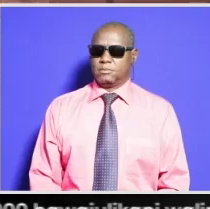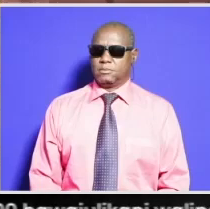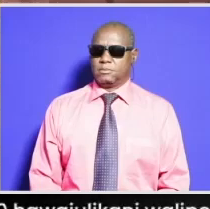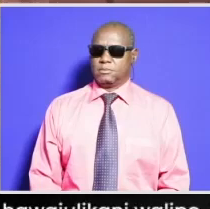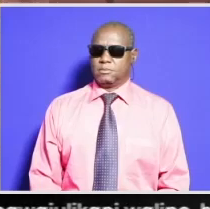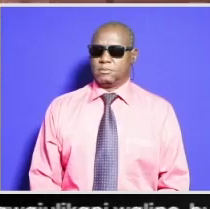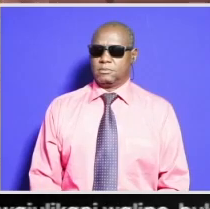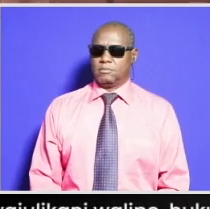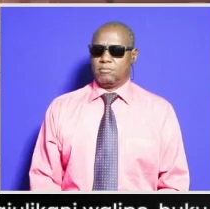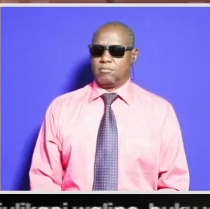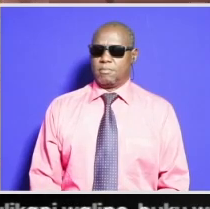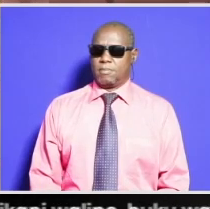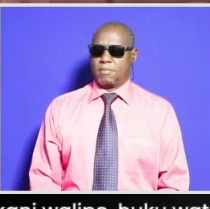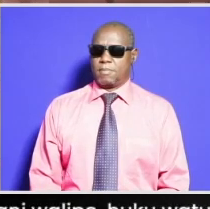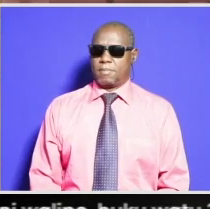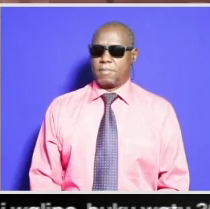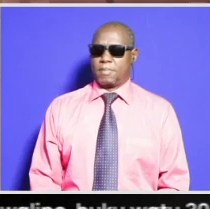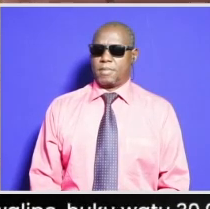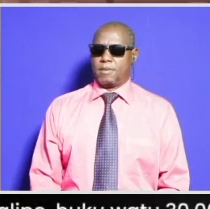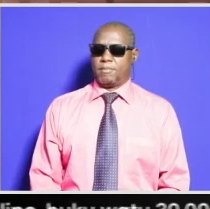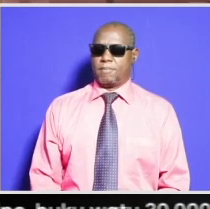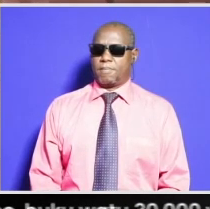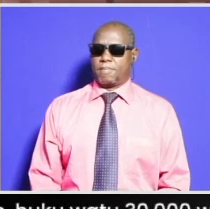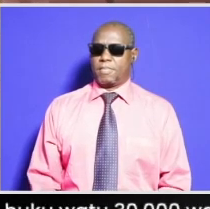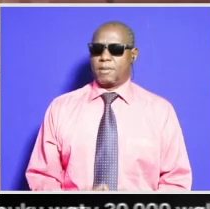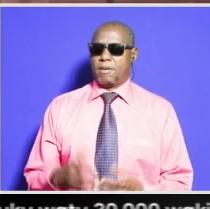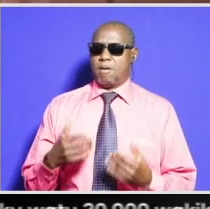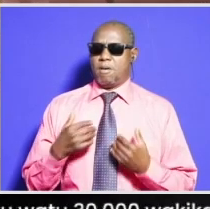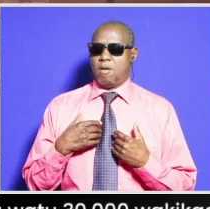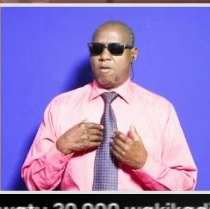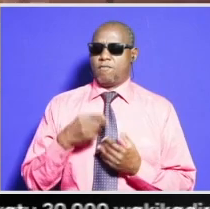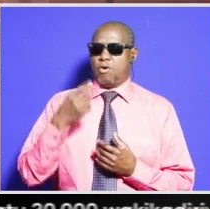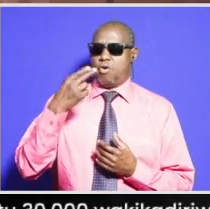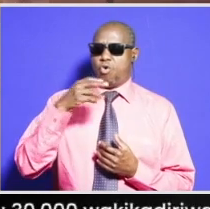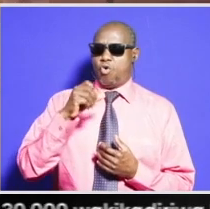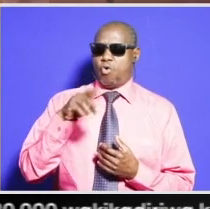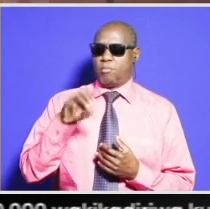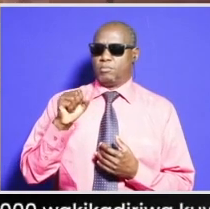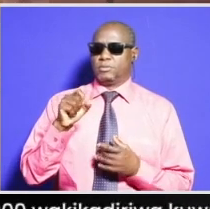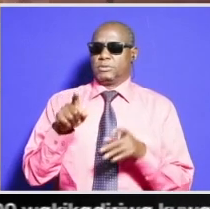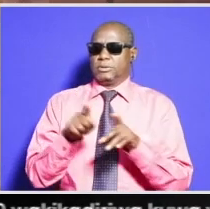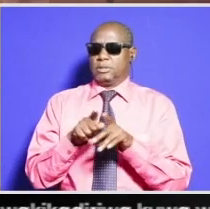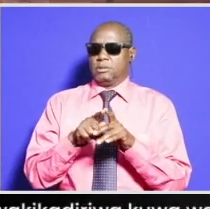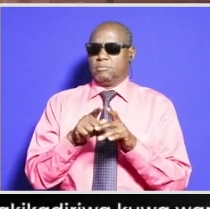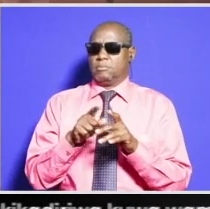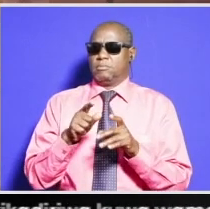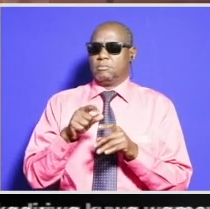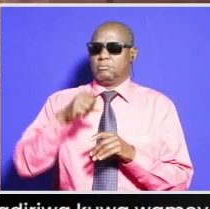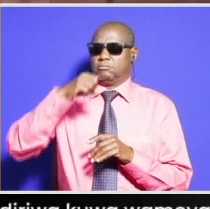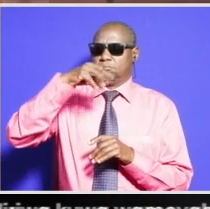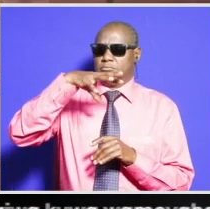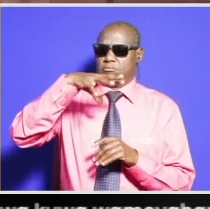Naam, tunaanza mtazamaji, vifaa vya OBS 48, vifaa vya kielektroniki na bidhaa mbalimbali za